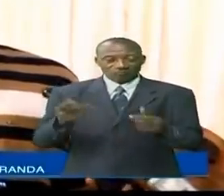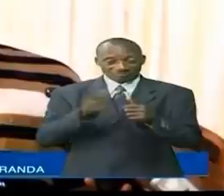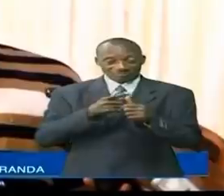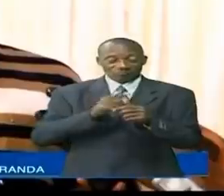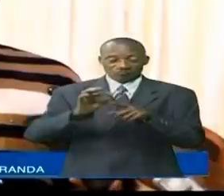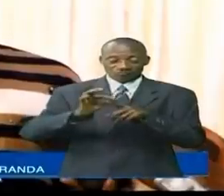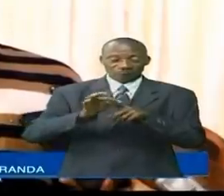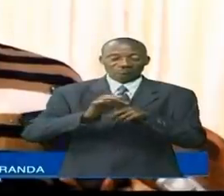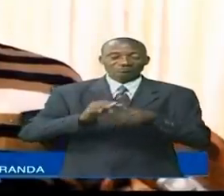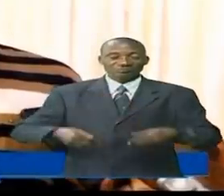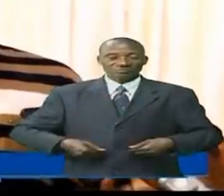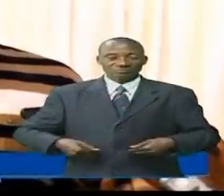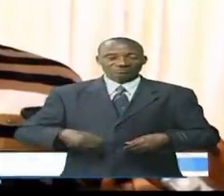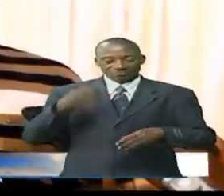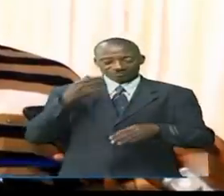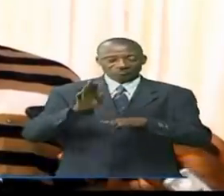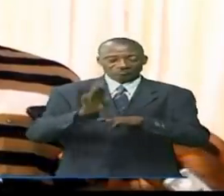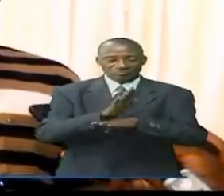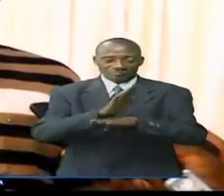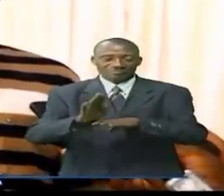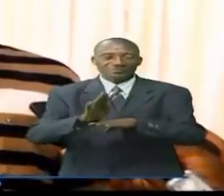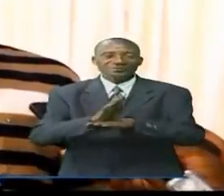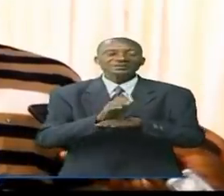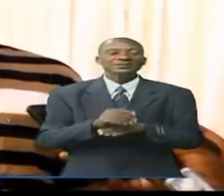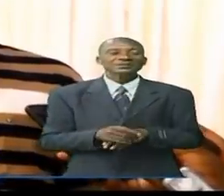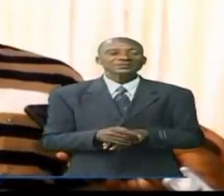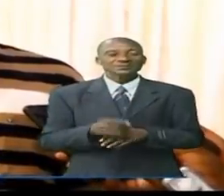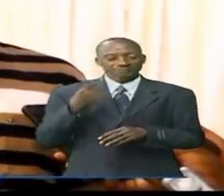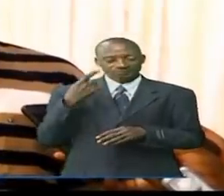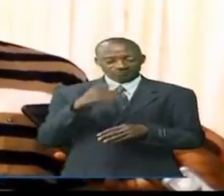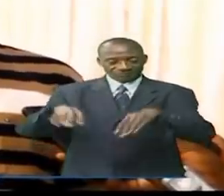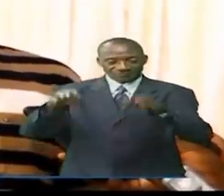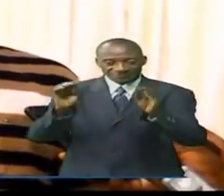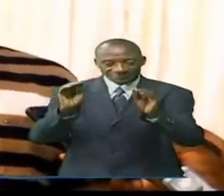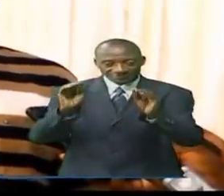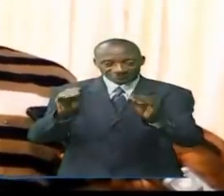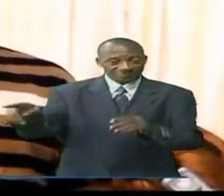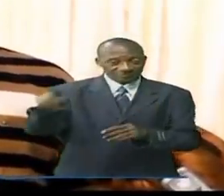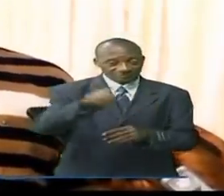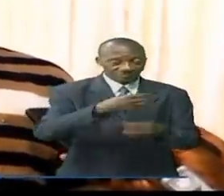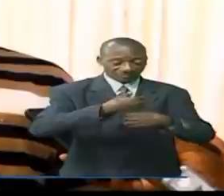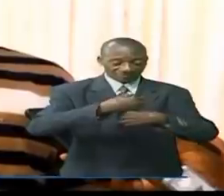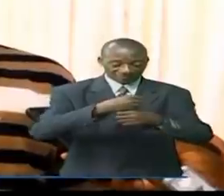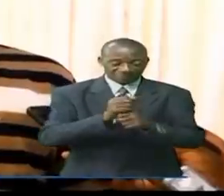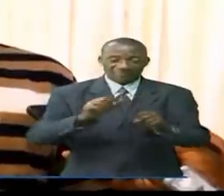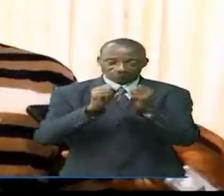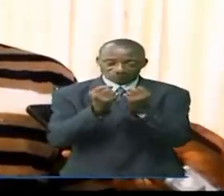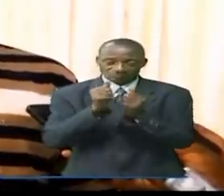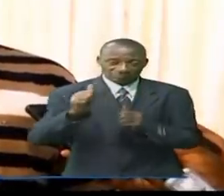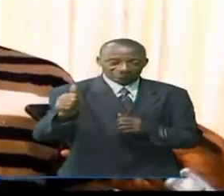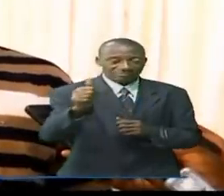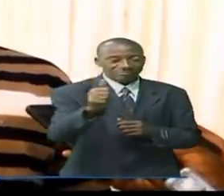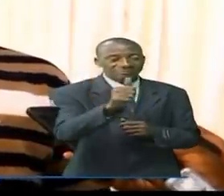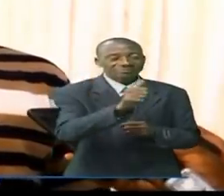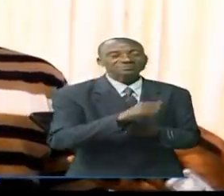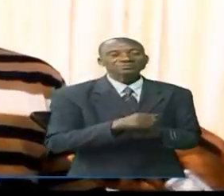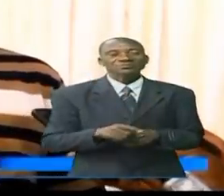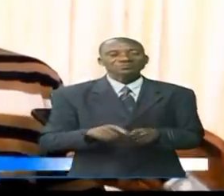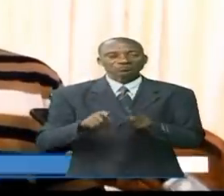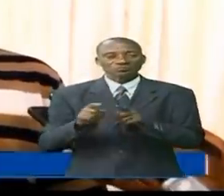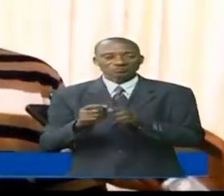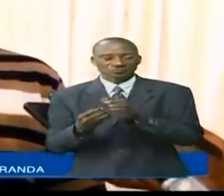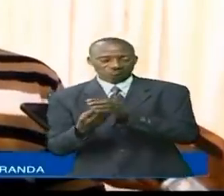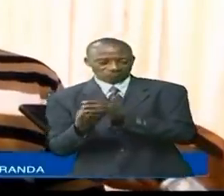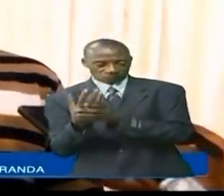l'agrobusiness, c'est une façon de leur apprendre et aussi de créer des entreprises. Et de l'autre côté, toute la production qu'on